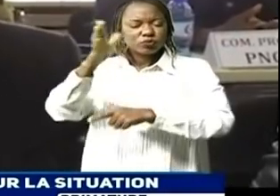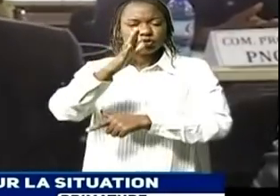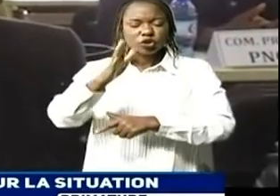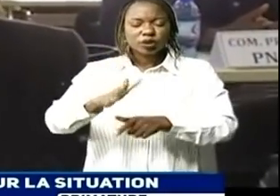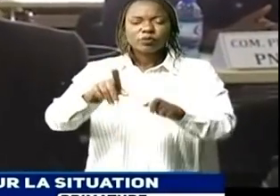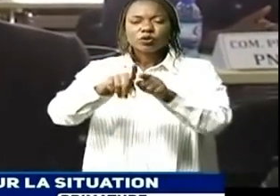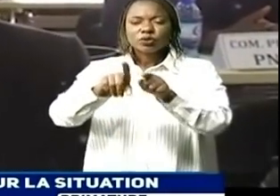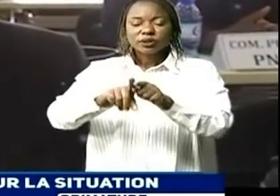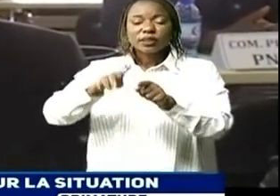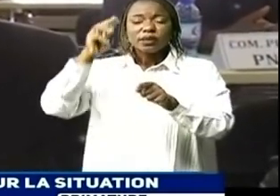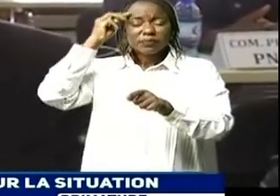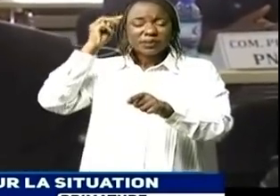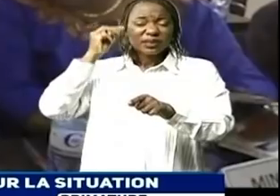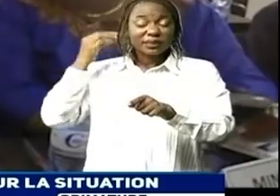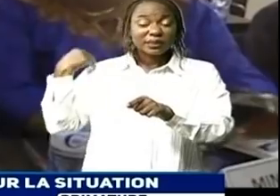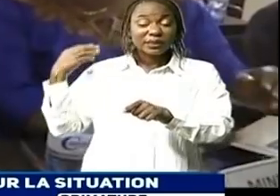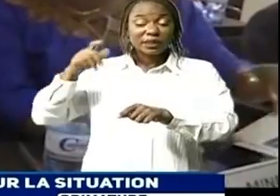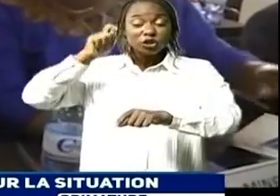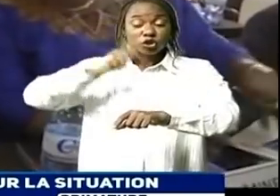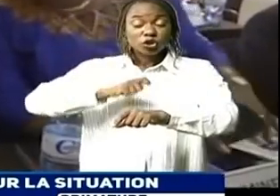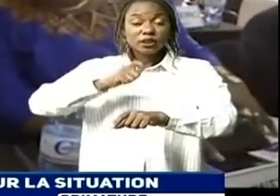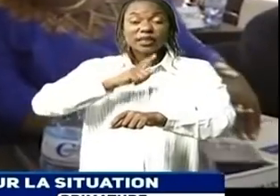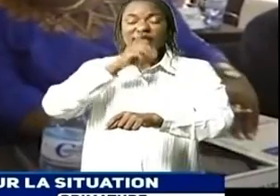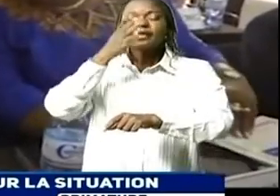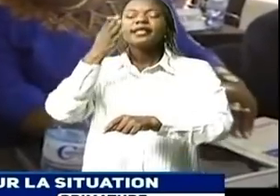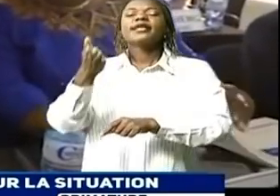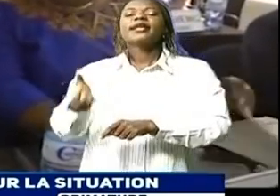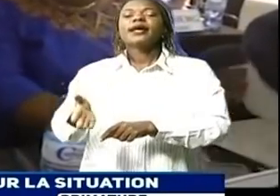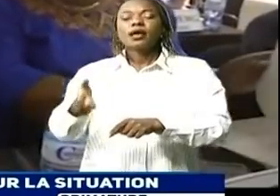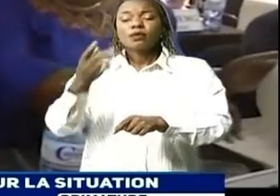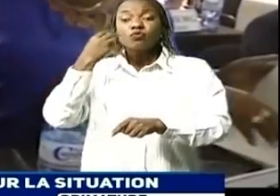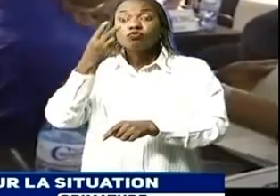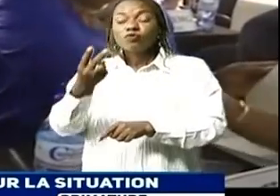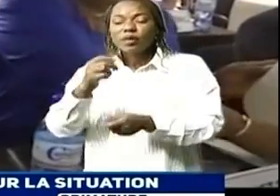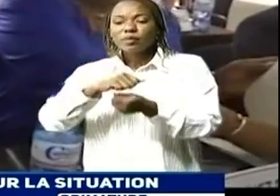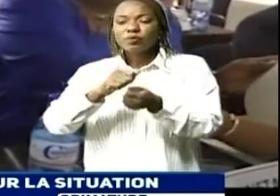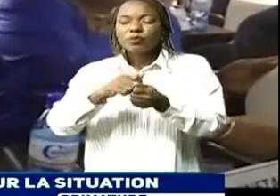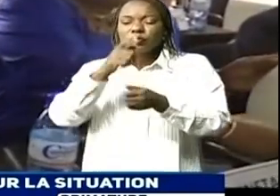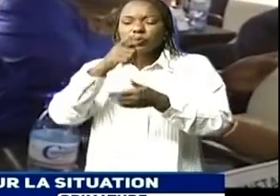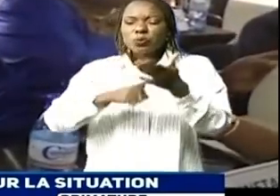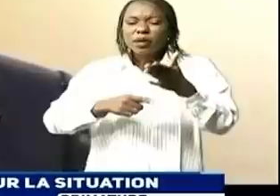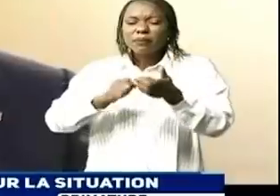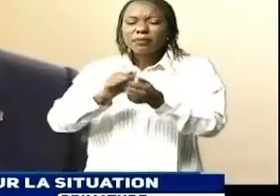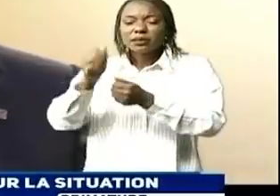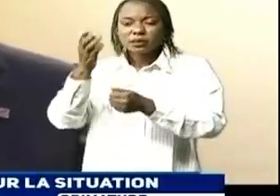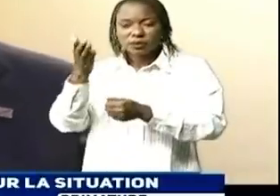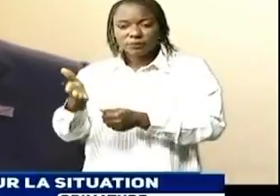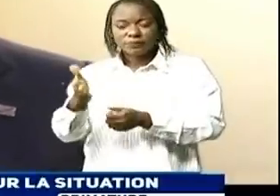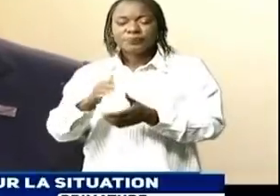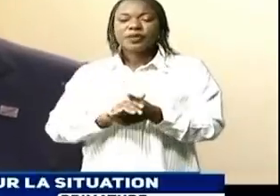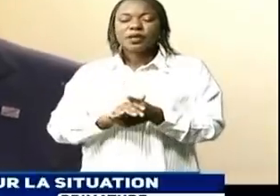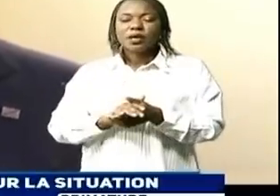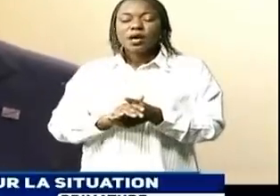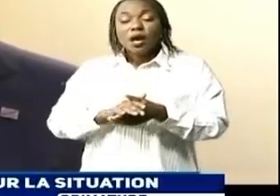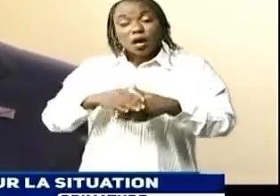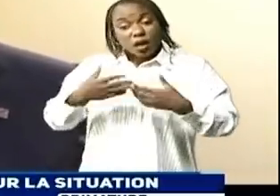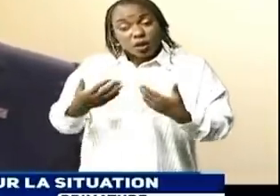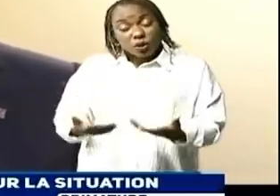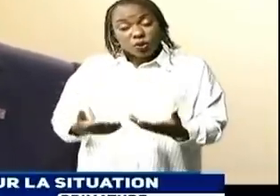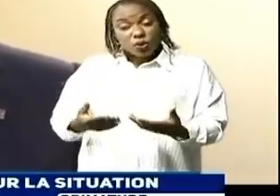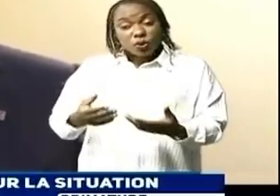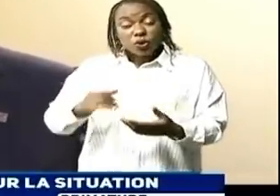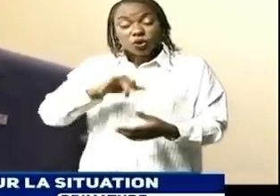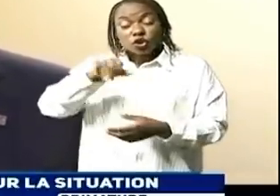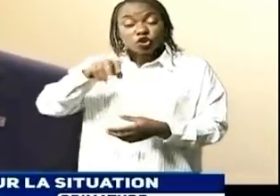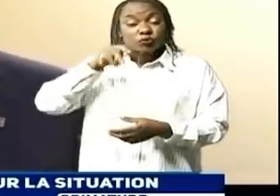ministre d'État à la Justice, Rose Mutombo, dans sa délégation en dit plus, a-t-il poursuivi. Pour mieux agir, dira Jean-Michel Samalou